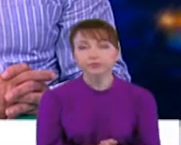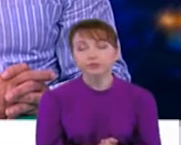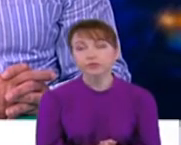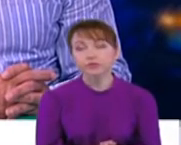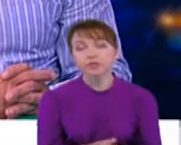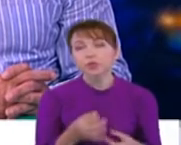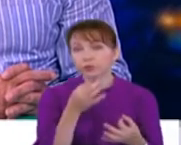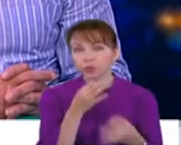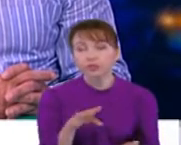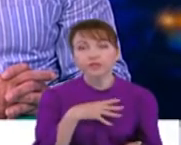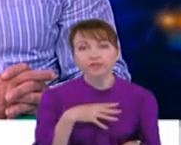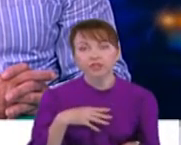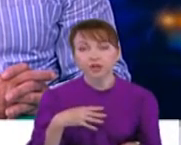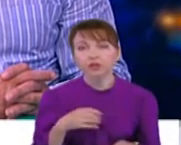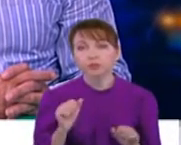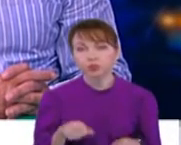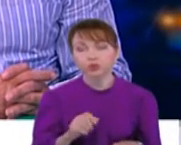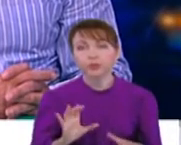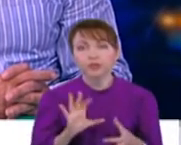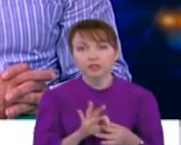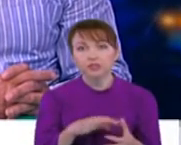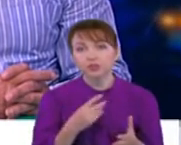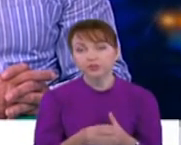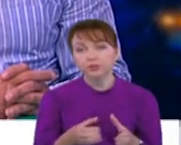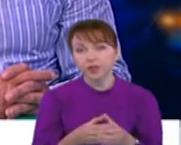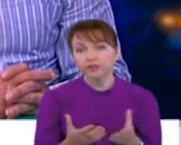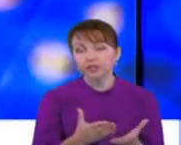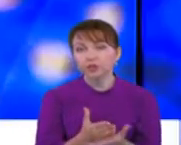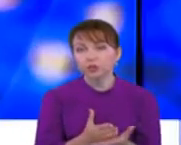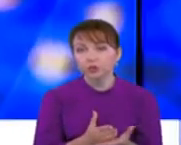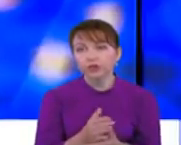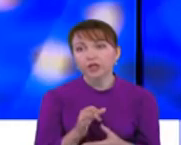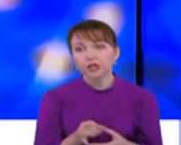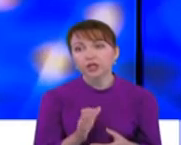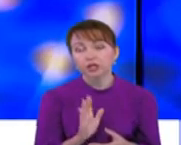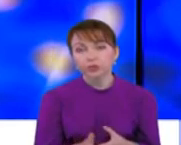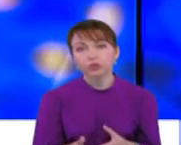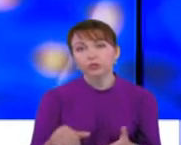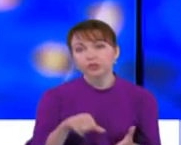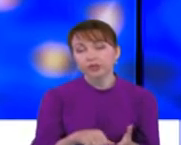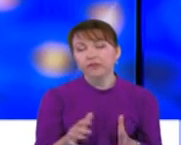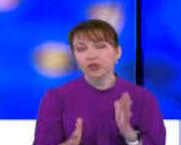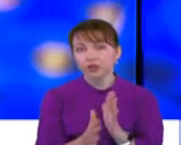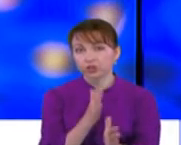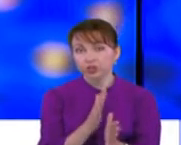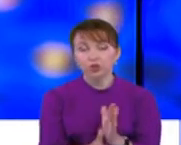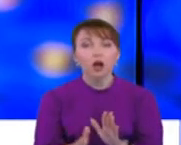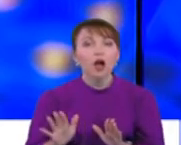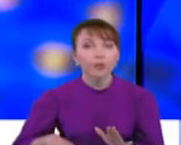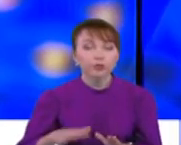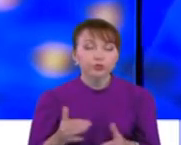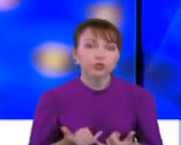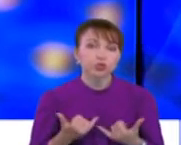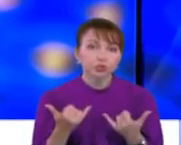що будь-який ветеран може доїдатися до своєї бригади, в якій він служив, яка буде представлена на Хрещатику. Це важливо. А потім буде шанування,